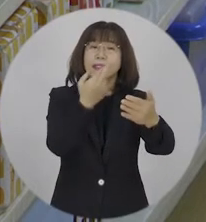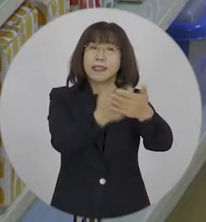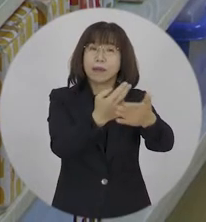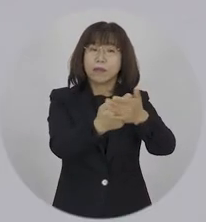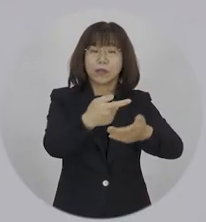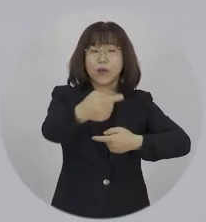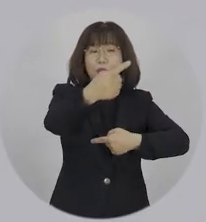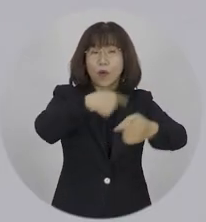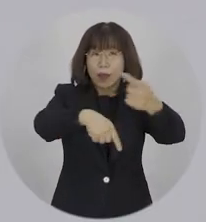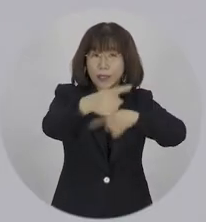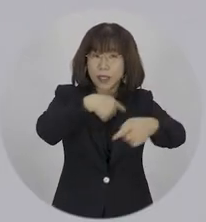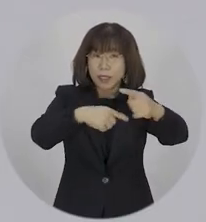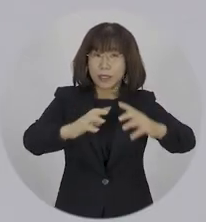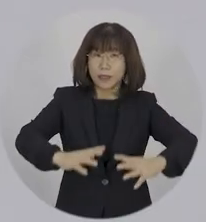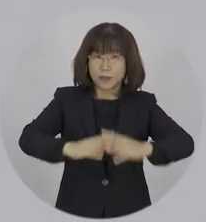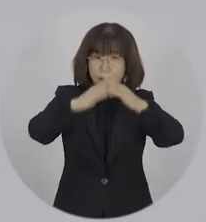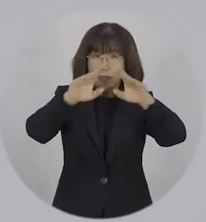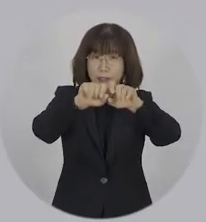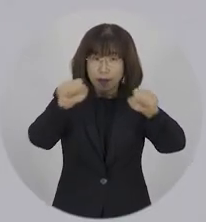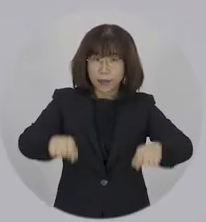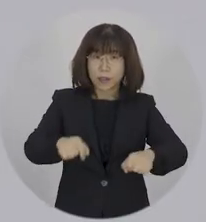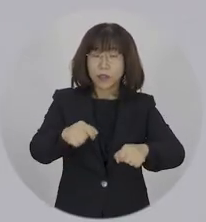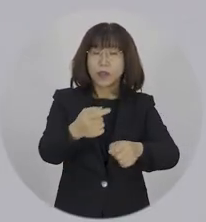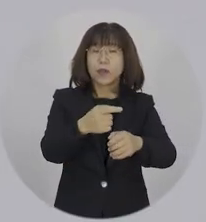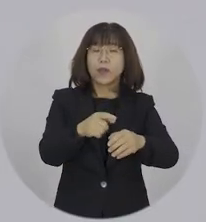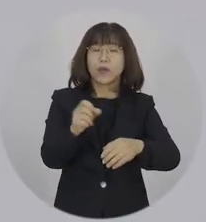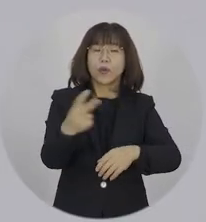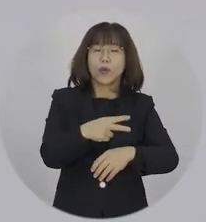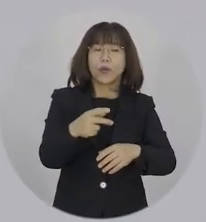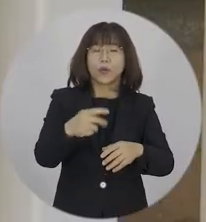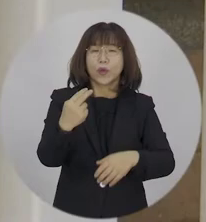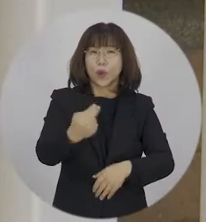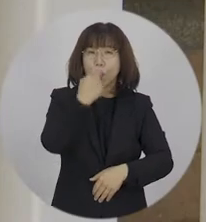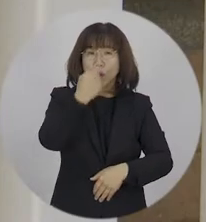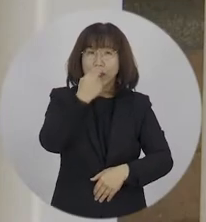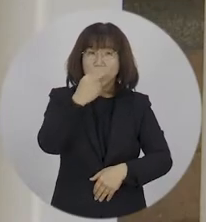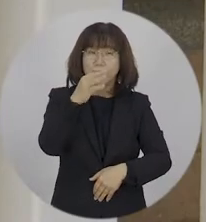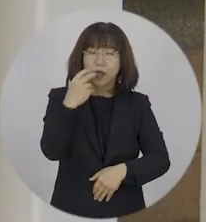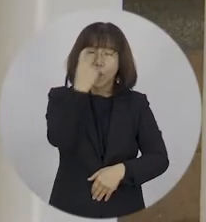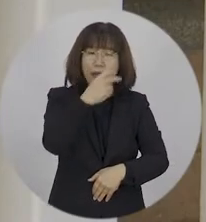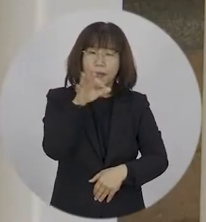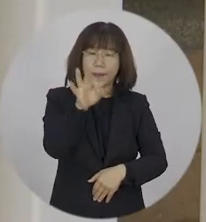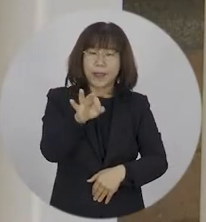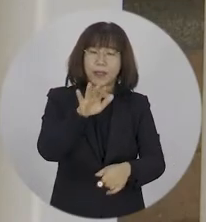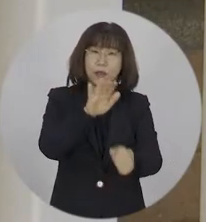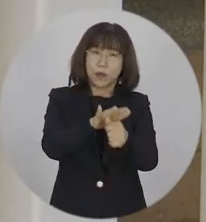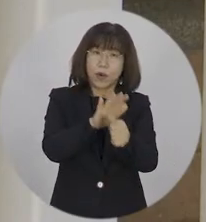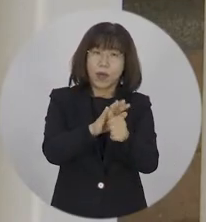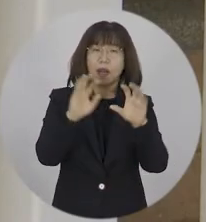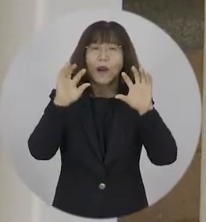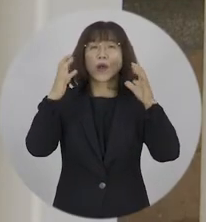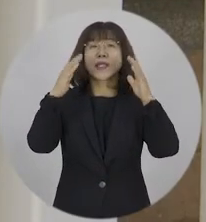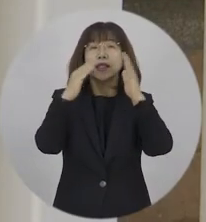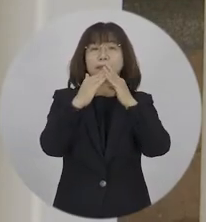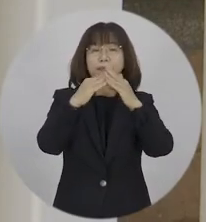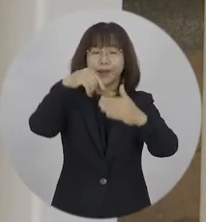구는 이번 창문 환기형 공기정화 시스템 설치 외에도 공기청정기 관리비 지원 등을 통해